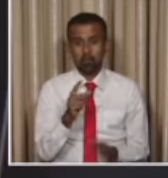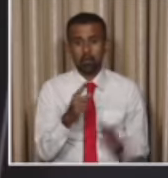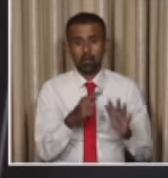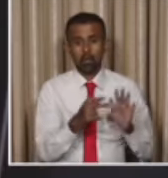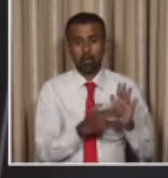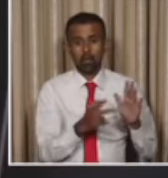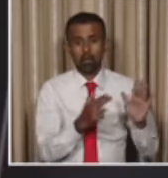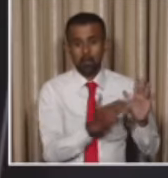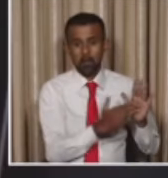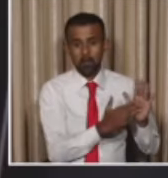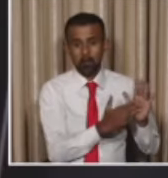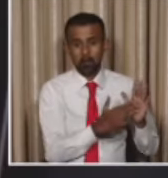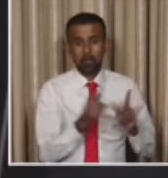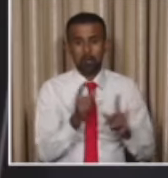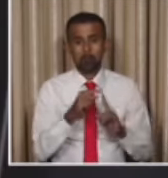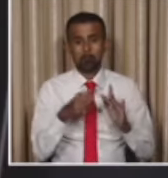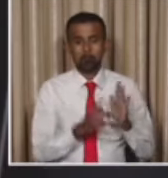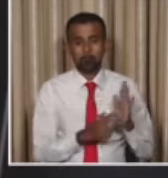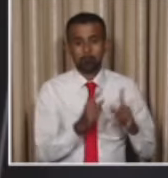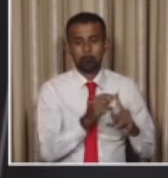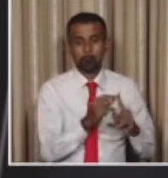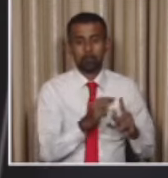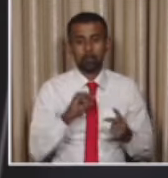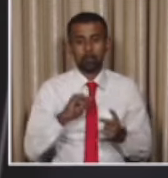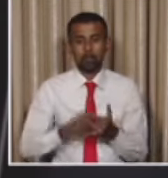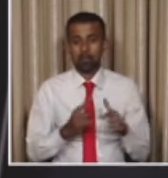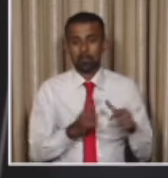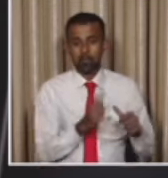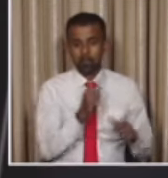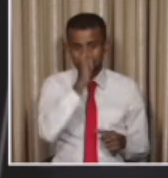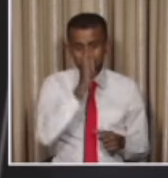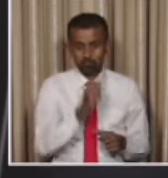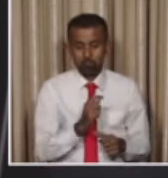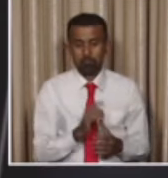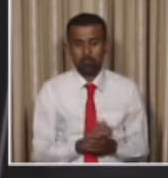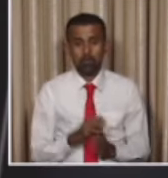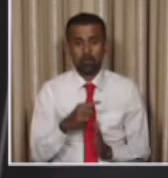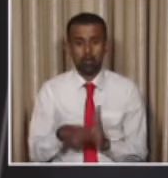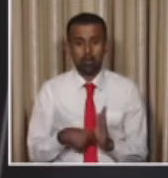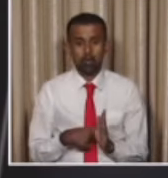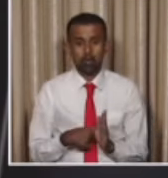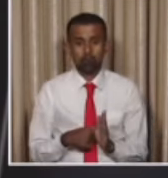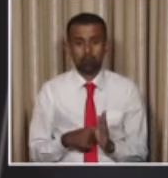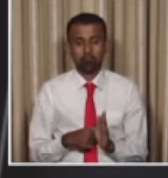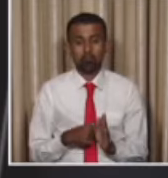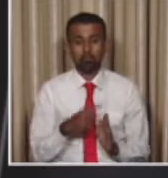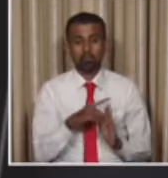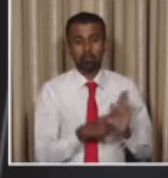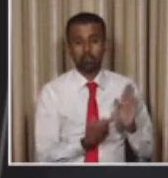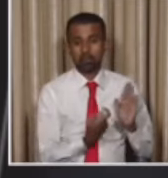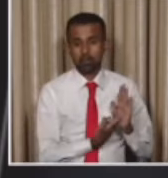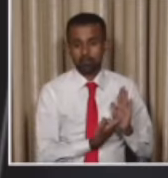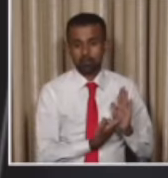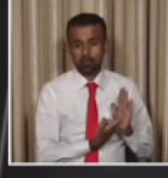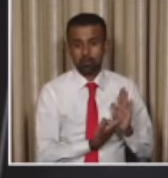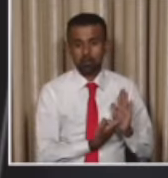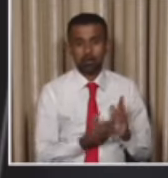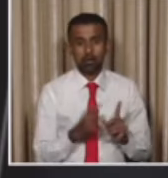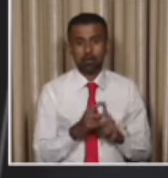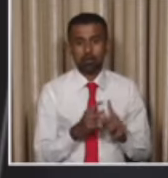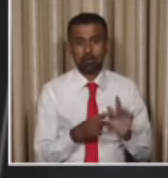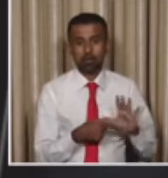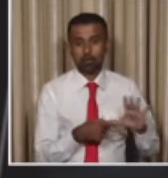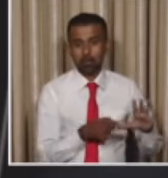පෙරලා පිලිප් ගුණවර්ධනලා දොස්තර එස්සේ වික්‍රමසිංහල මේ රටේ හිටපු ජයාර් ජයවර්ධනලා ඩල්ලි